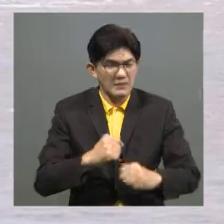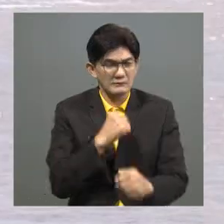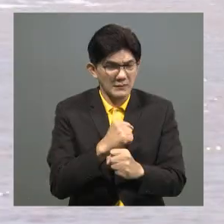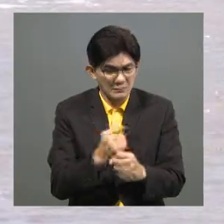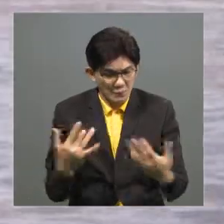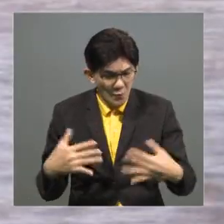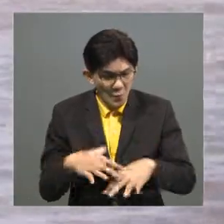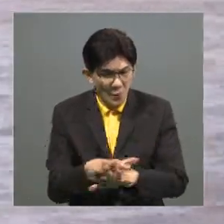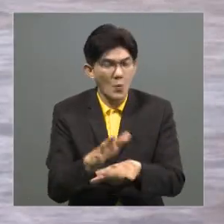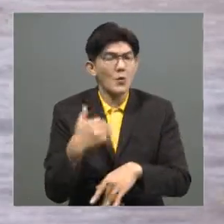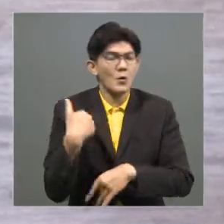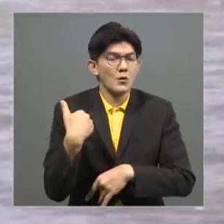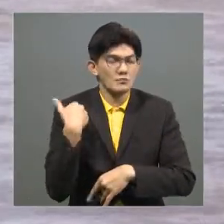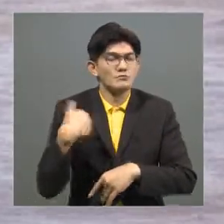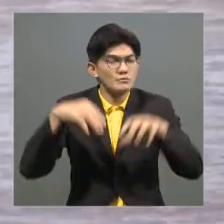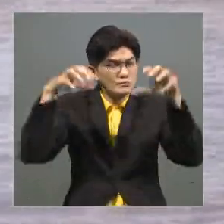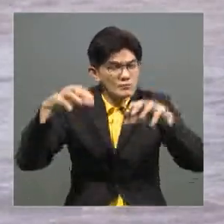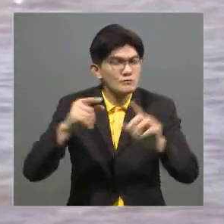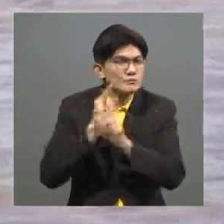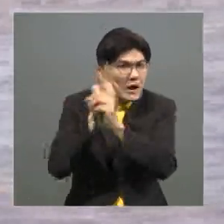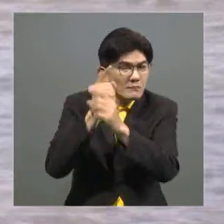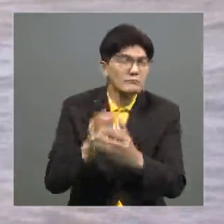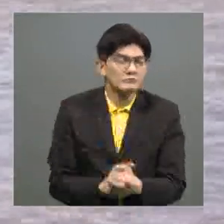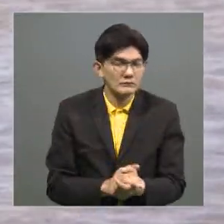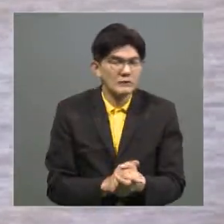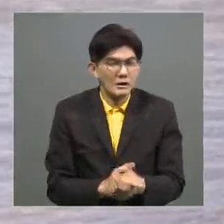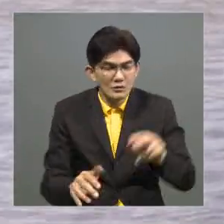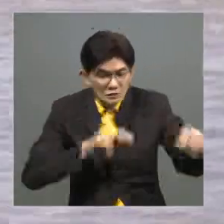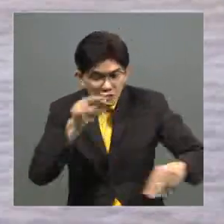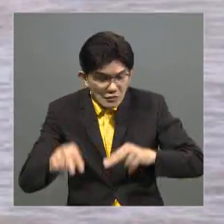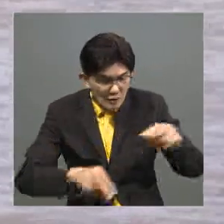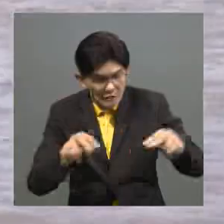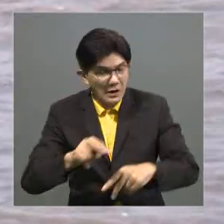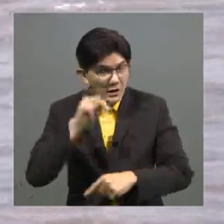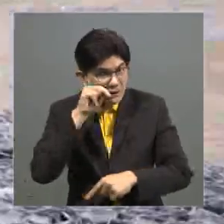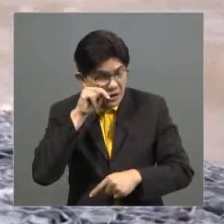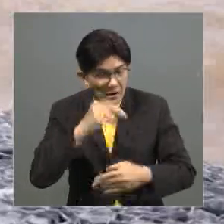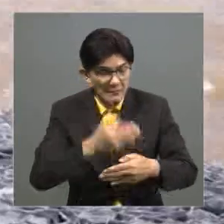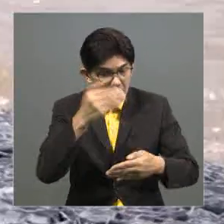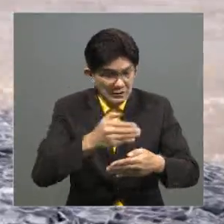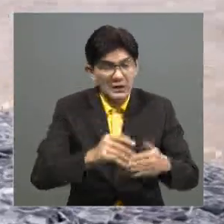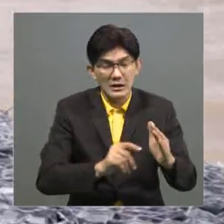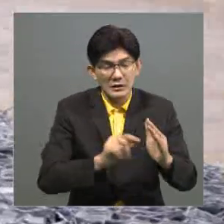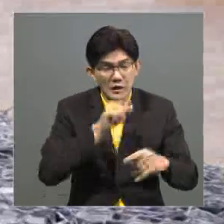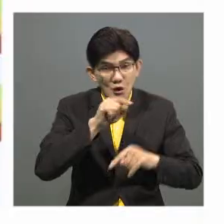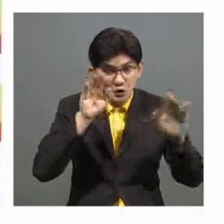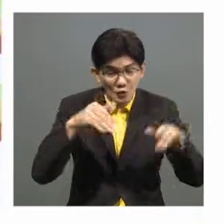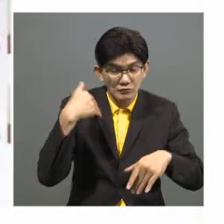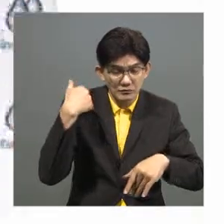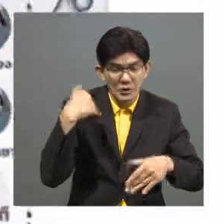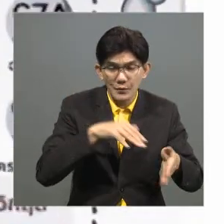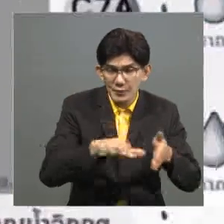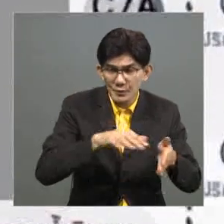ล้องกับปริมาณฝนที่ตกในพื้นที่ด้วย ในขณะเดียวกันนะคะก็ควบคุมปริมาณน้ำที่ไหลผ่านเขื่อนเจ้าพระยาจังหวัดชัยนาทให้อยู่ในอัตรา